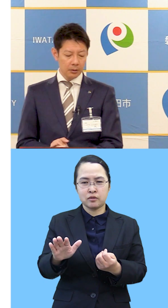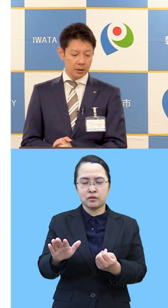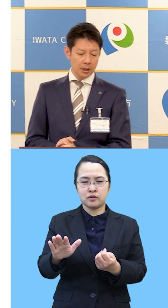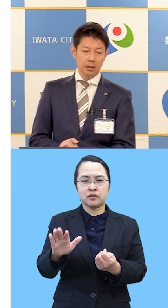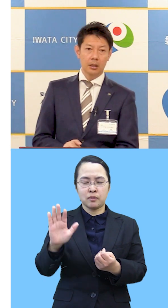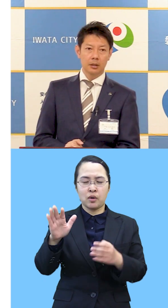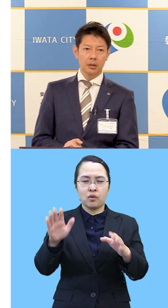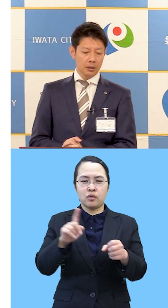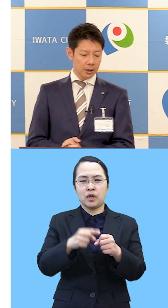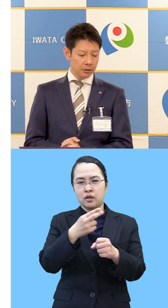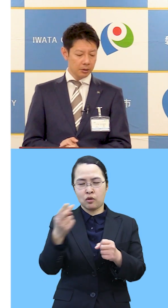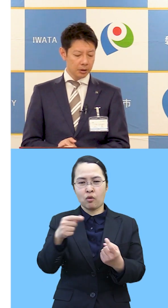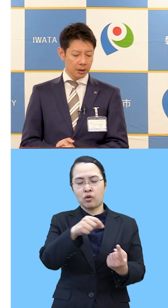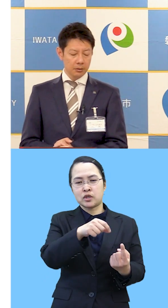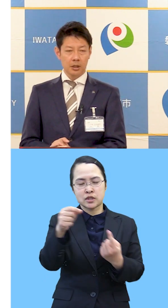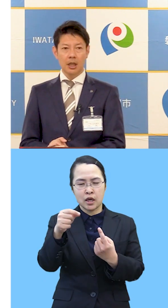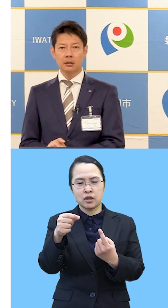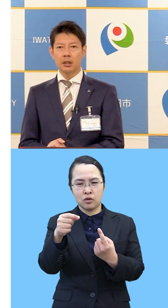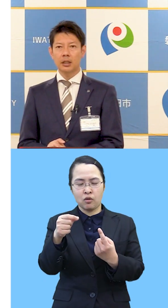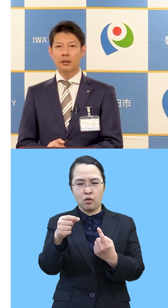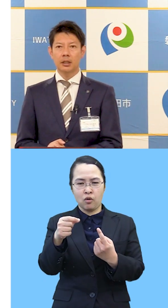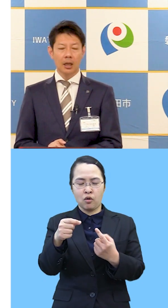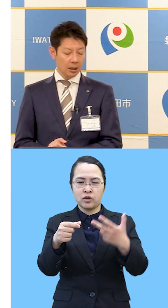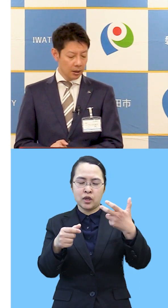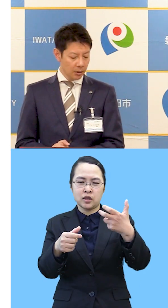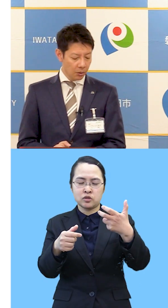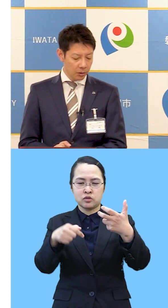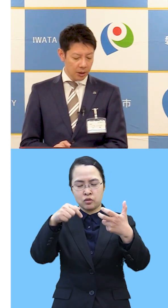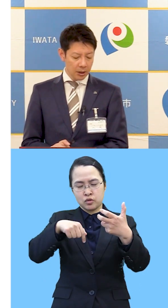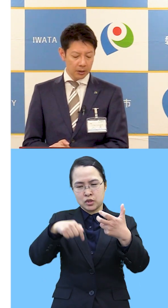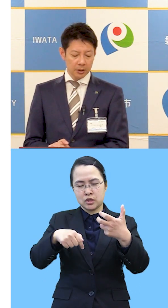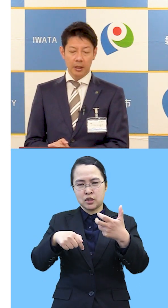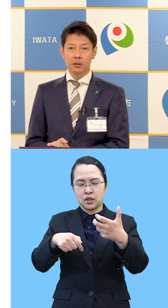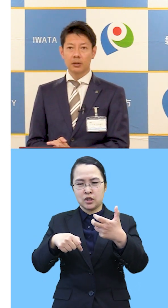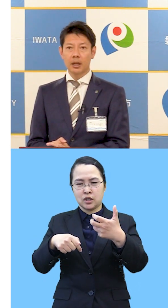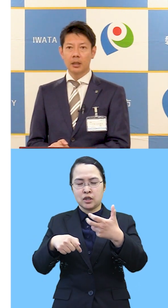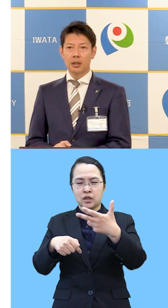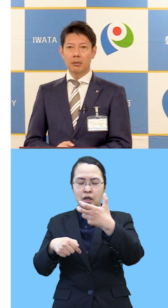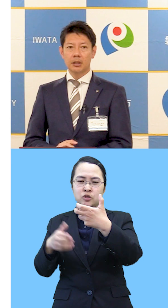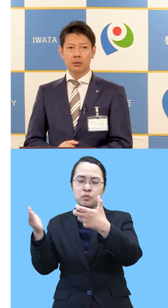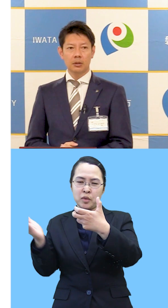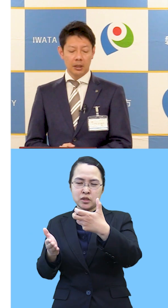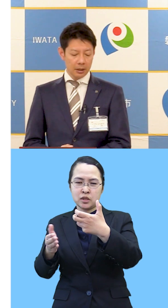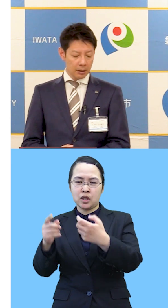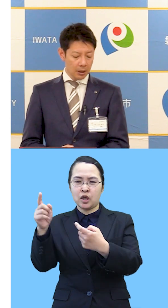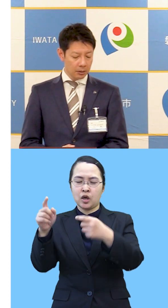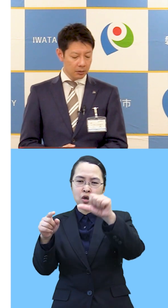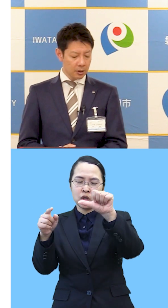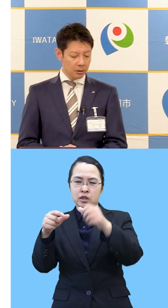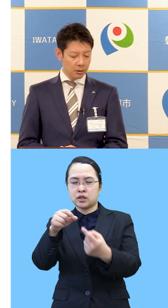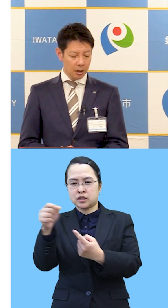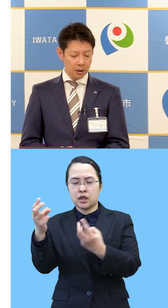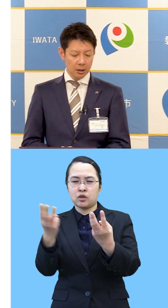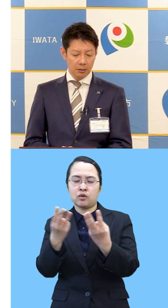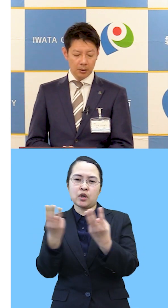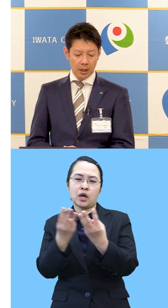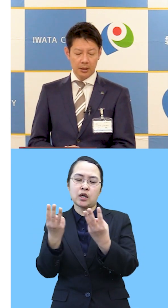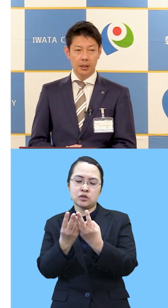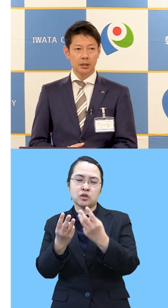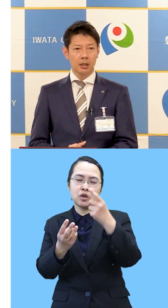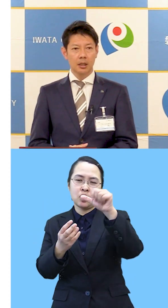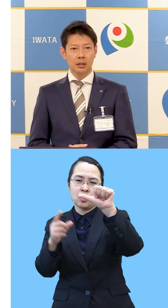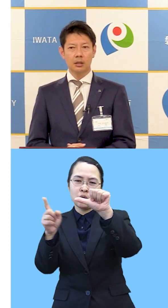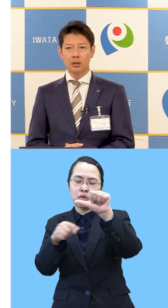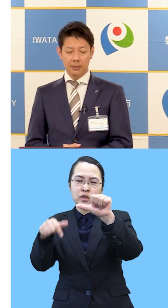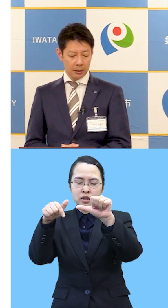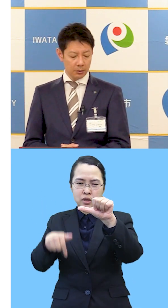度採用実績のある企業70社のうち約7割が5人以下の採用で、またその中では特に入社式を開